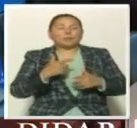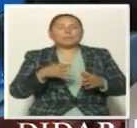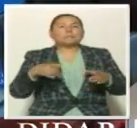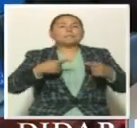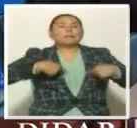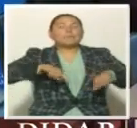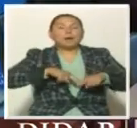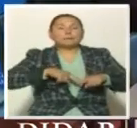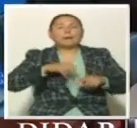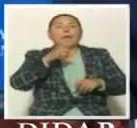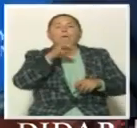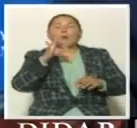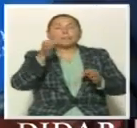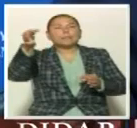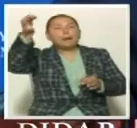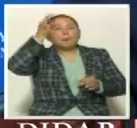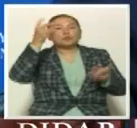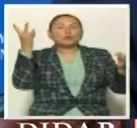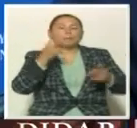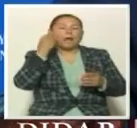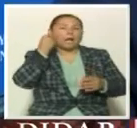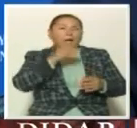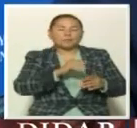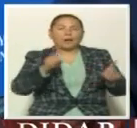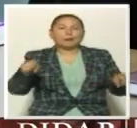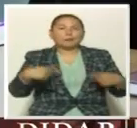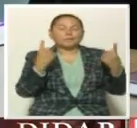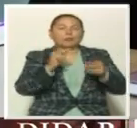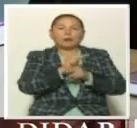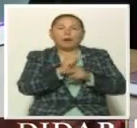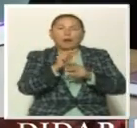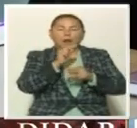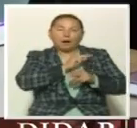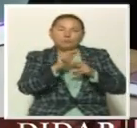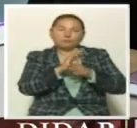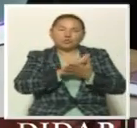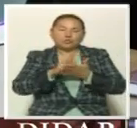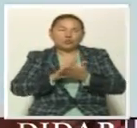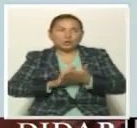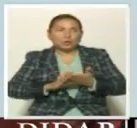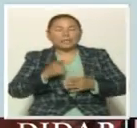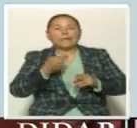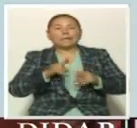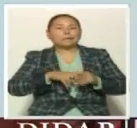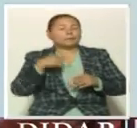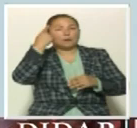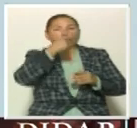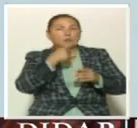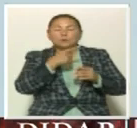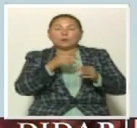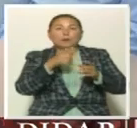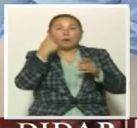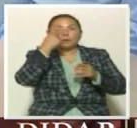Департамент экологии еще раз напоминает о необходимости качественной организации работ по санитарной очистке. Если должностные лица не обеспечат